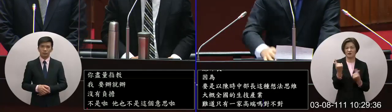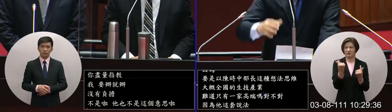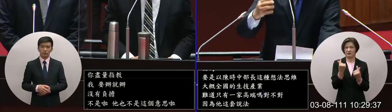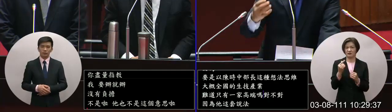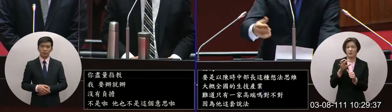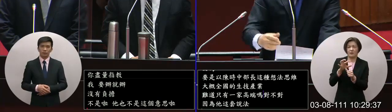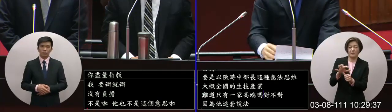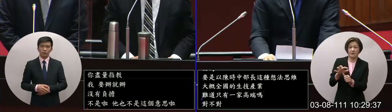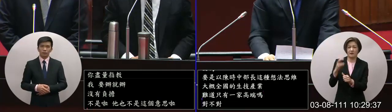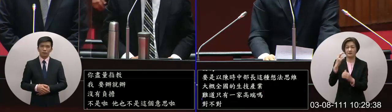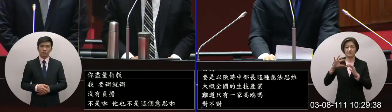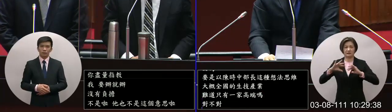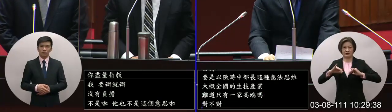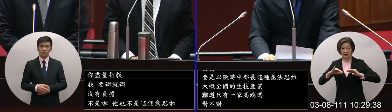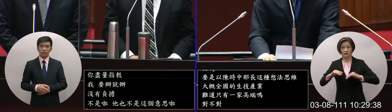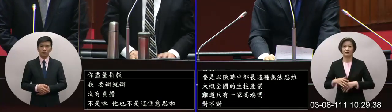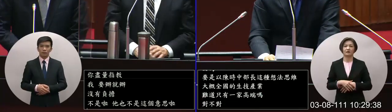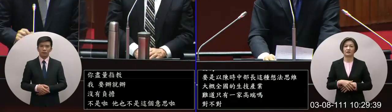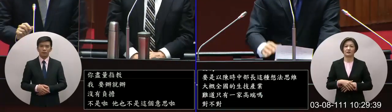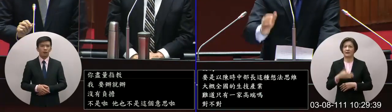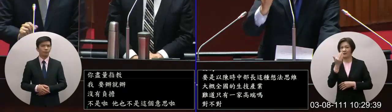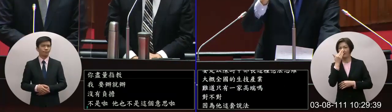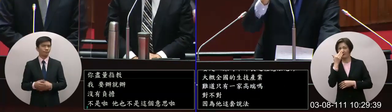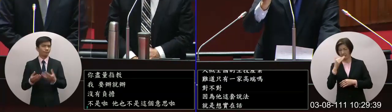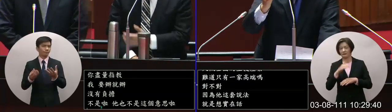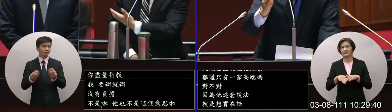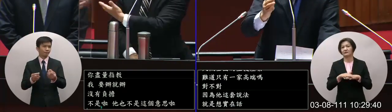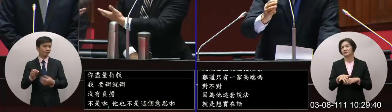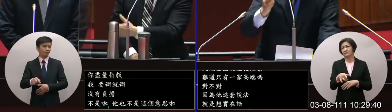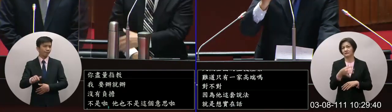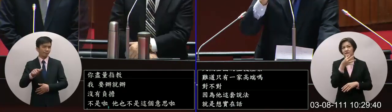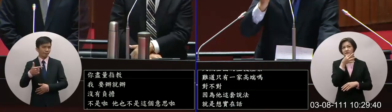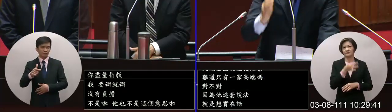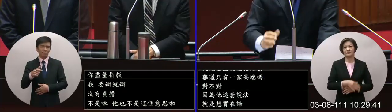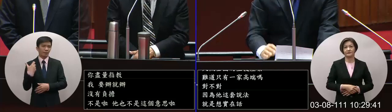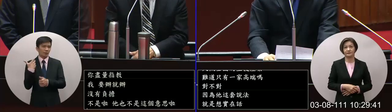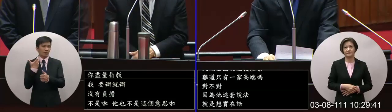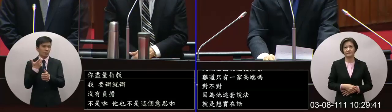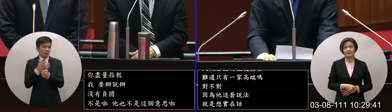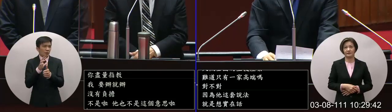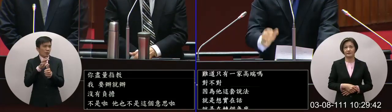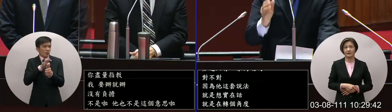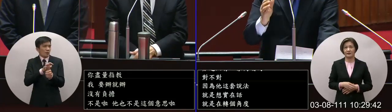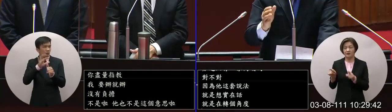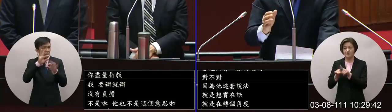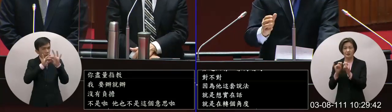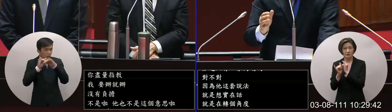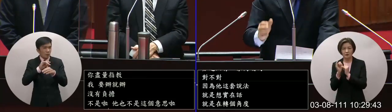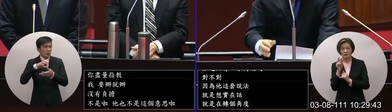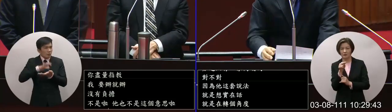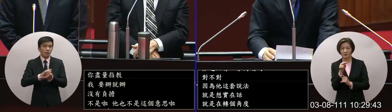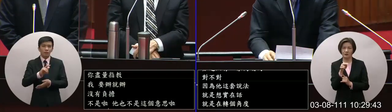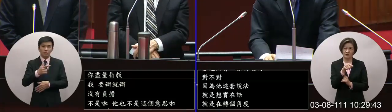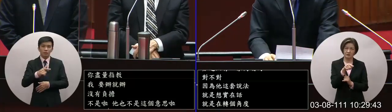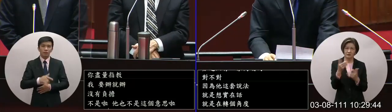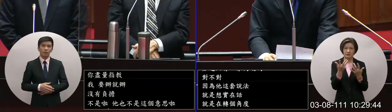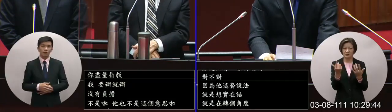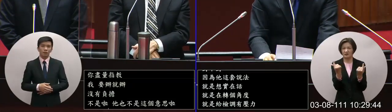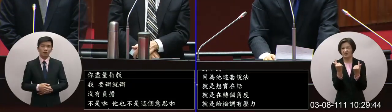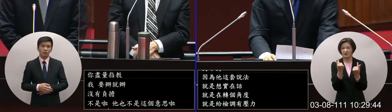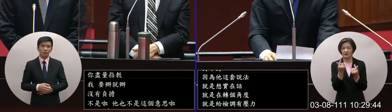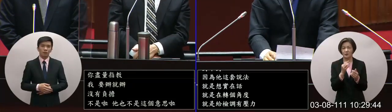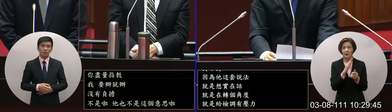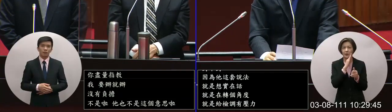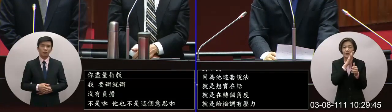力。好、哦，让减掉怎么去办这个案子？ 没有了， 这个 哈、哦， 让外界哈、哦、有一点感觉说，这个好像在护高